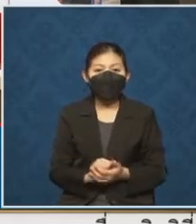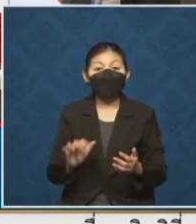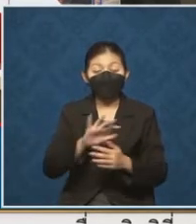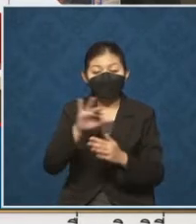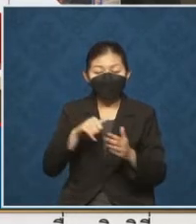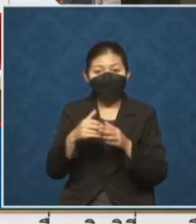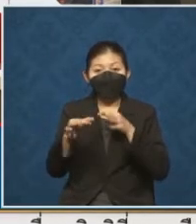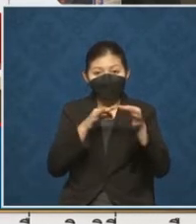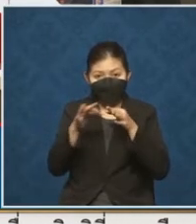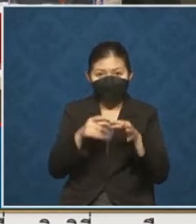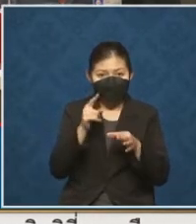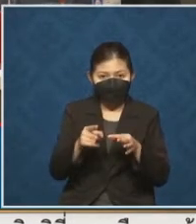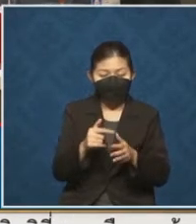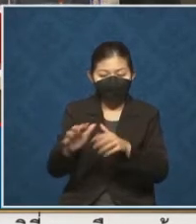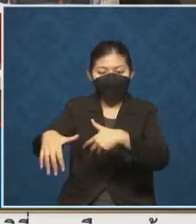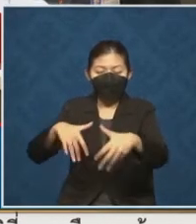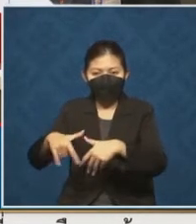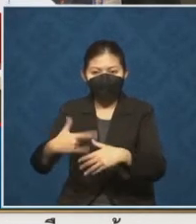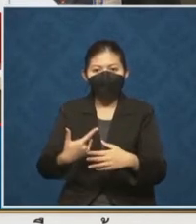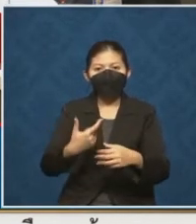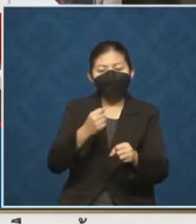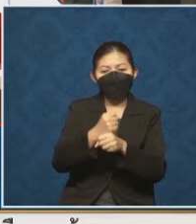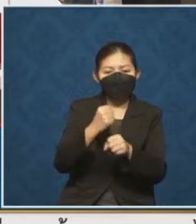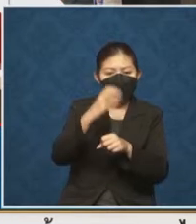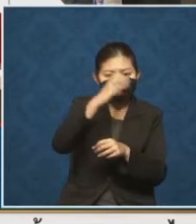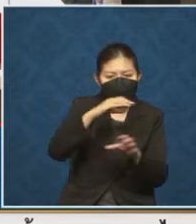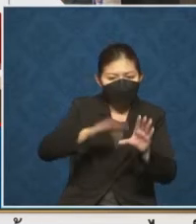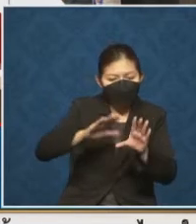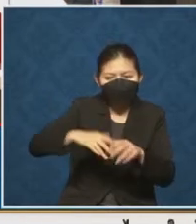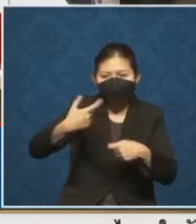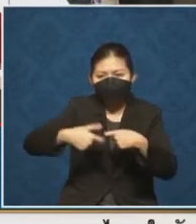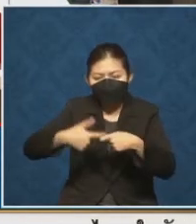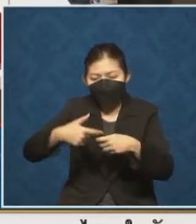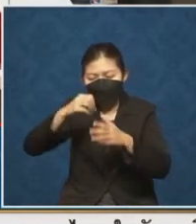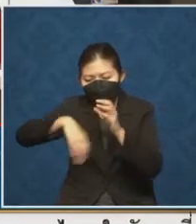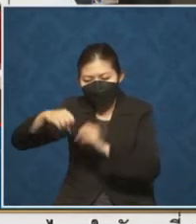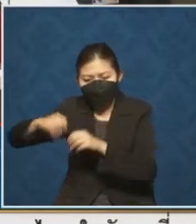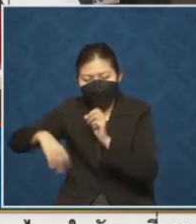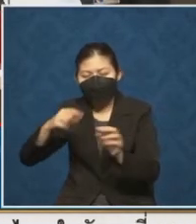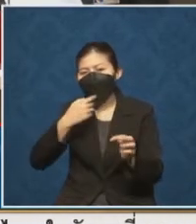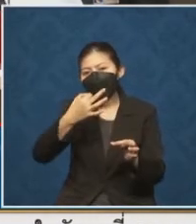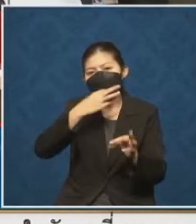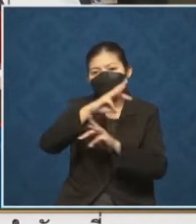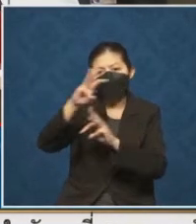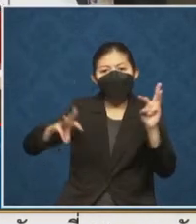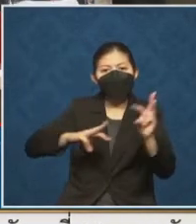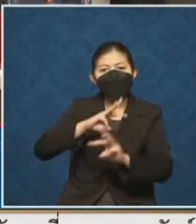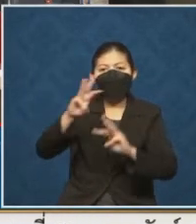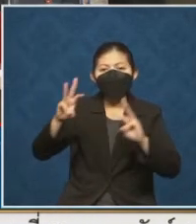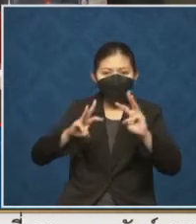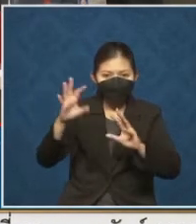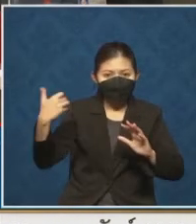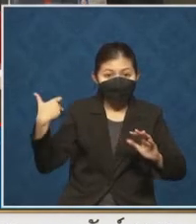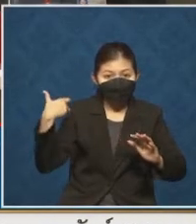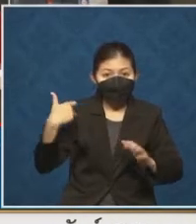ทำหน้าที่รบกับแต่สิ่งที่เกิดขึ้นขณะนี้ข้าวแรงถูกเรื่องจักรายได้หดตัวเพราะว่าภาวะตกงาน